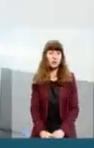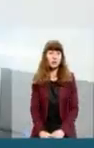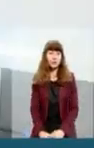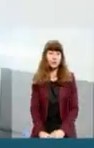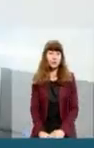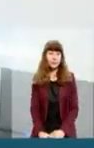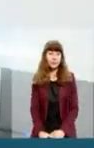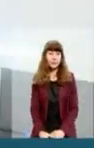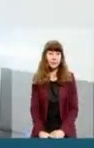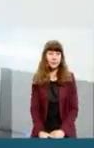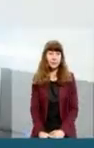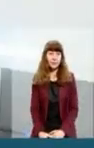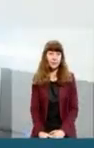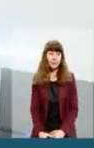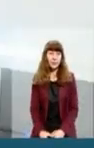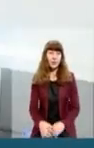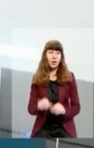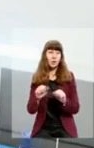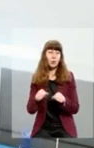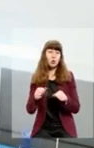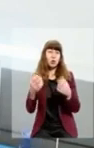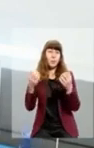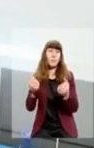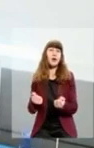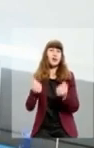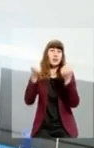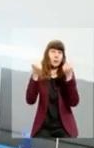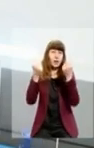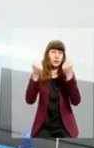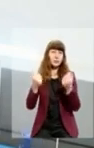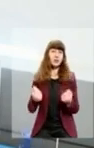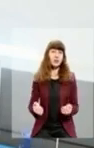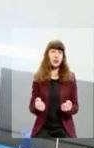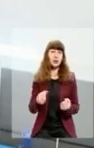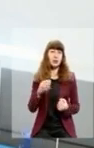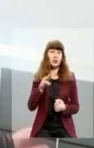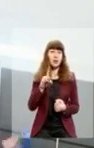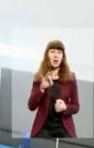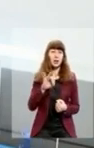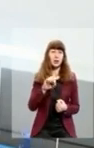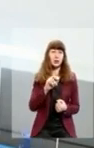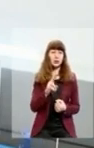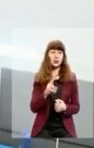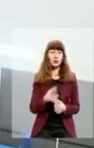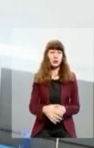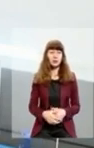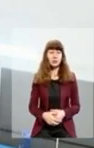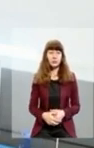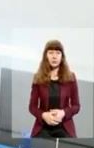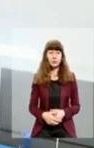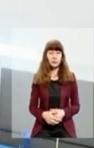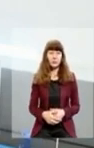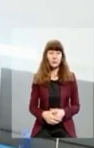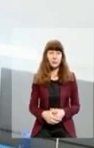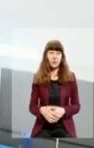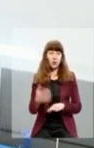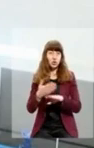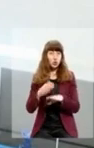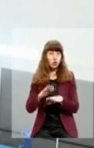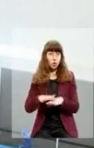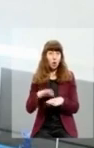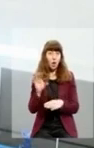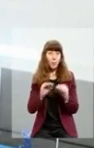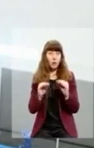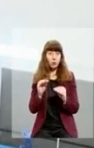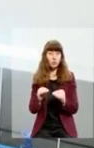которое можно менять насос это включаем этот тальф если насос надо заменить